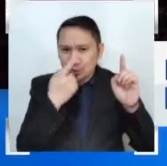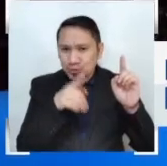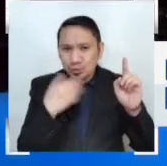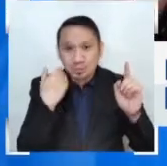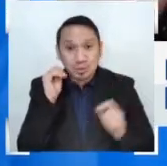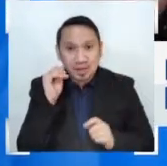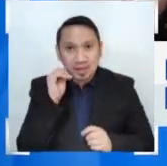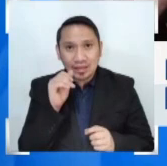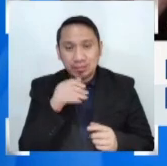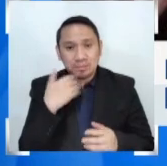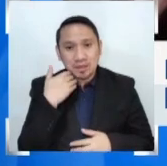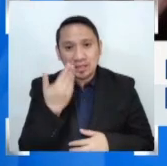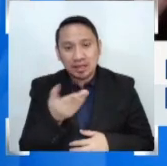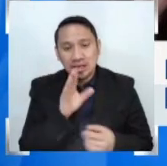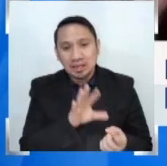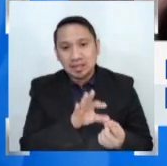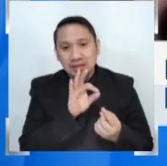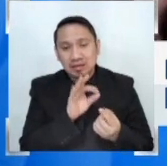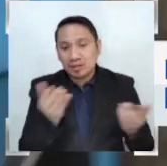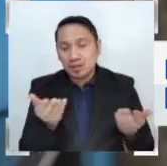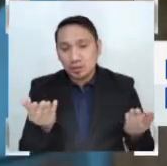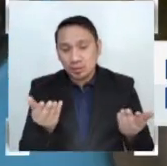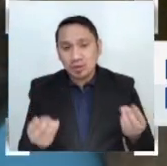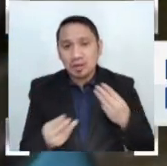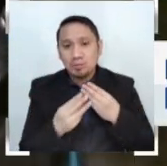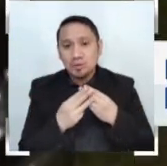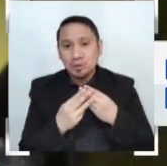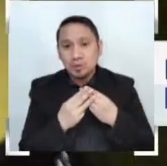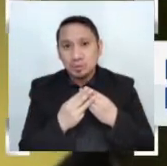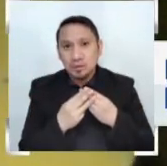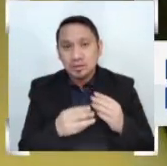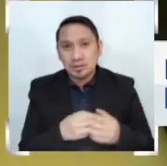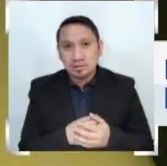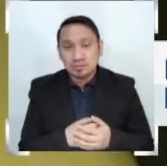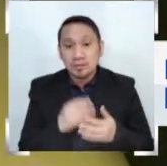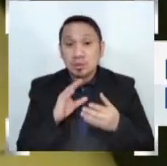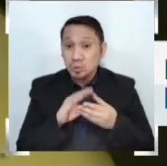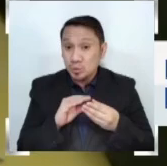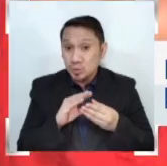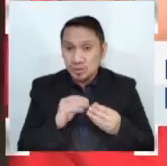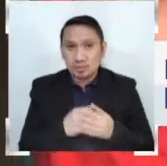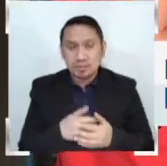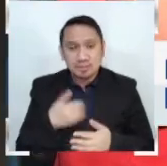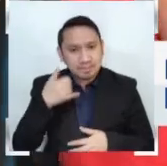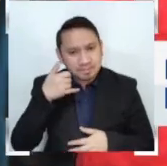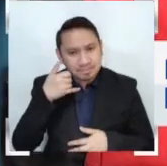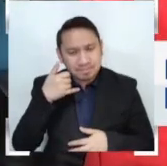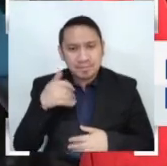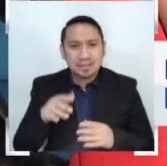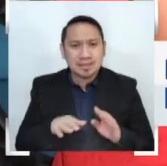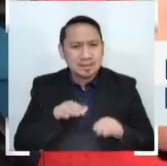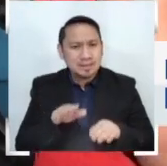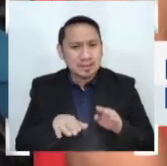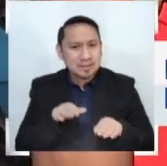matagpuan sa masukal na bangin sa East Service Road sa Sukat, Muntinlupa City. Kwento ni Virgilio, magkausap sila sa cellphone habang naglalakad si Ira mula